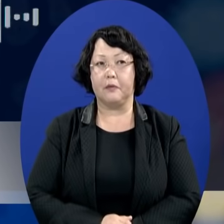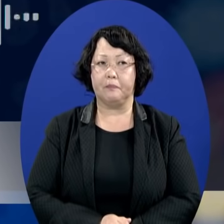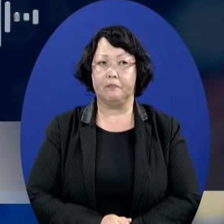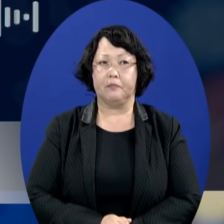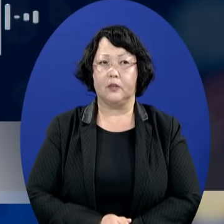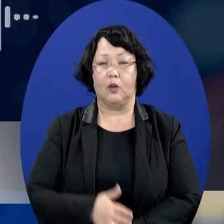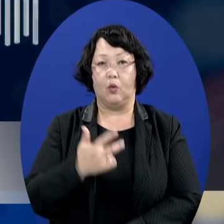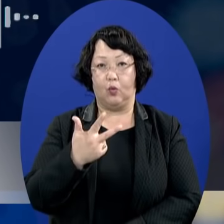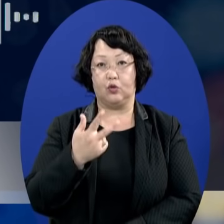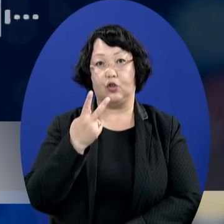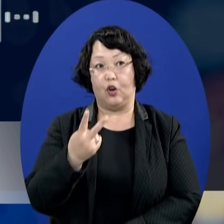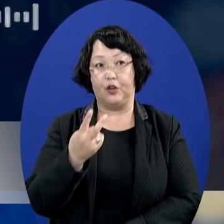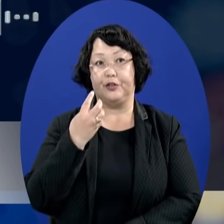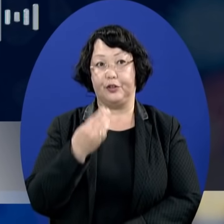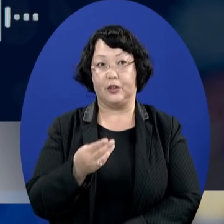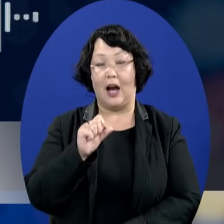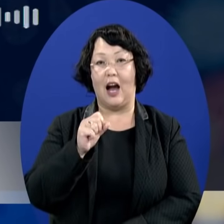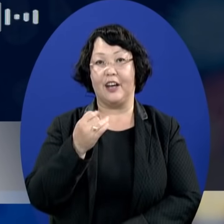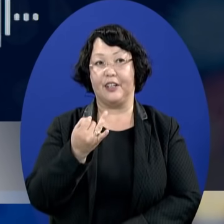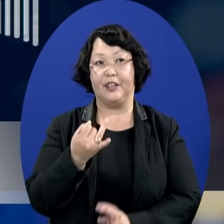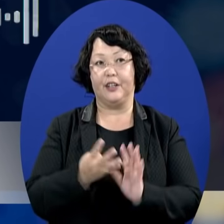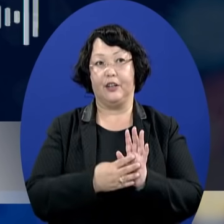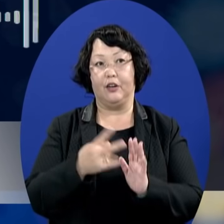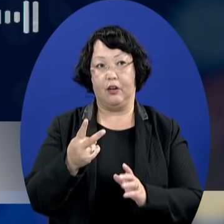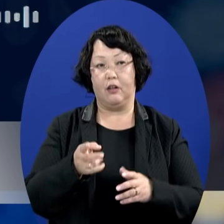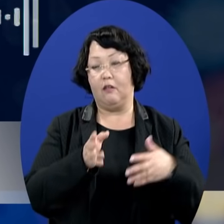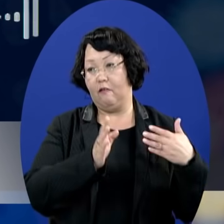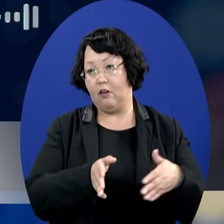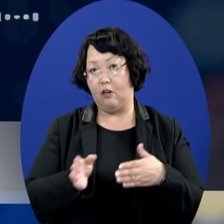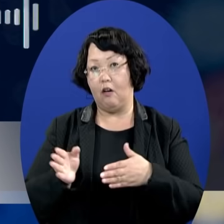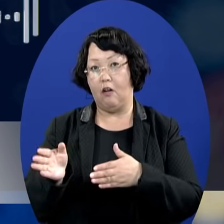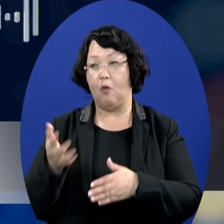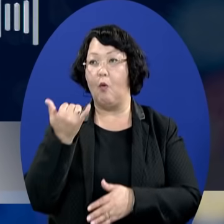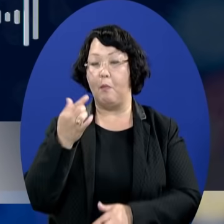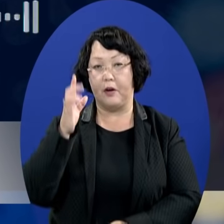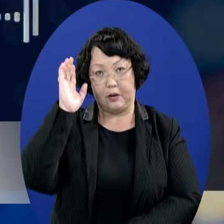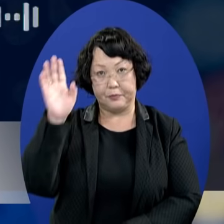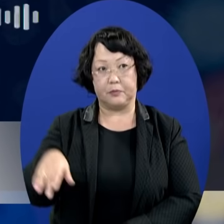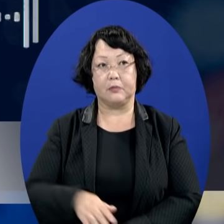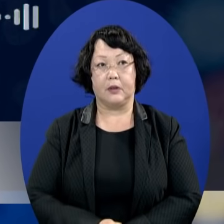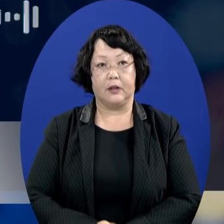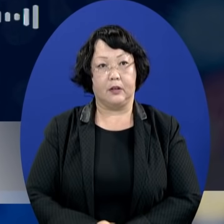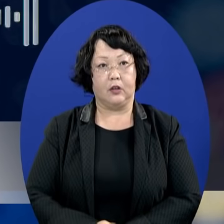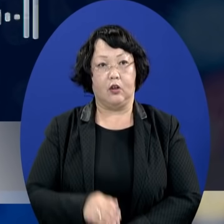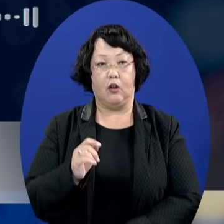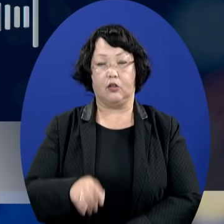32 шиг А92 хот руу явцсан, өчигдөр энэ хоржтой явцсан.